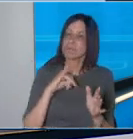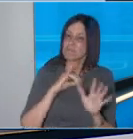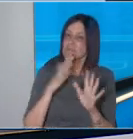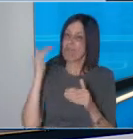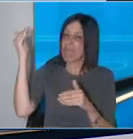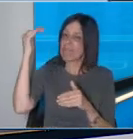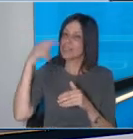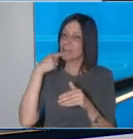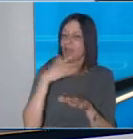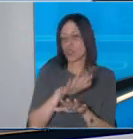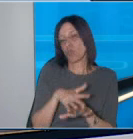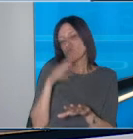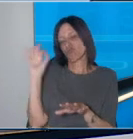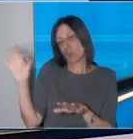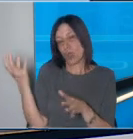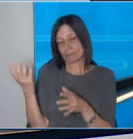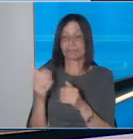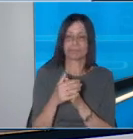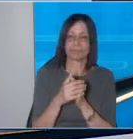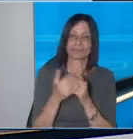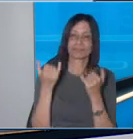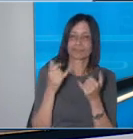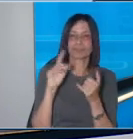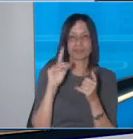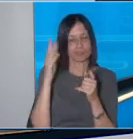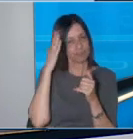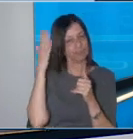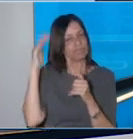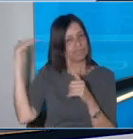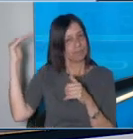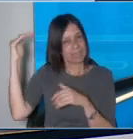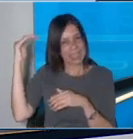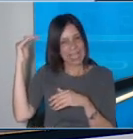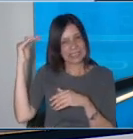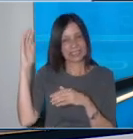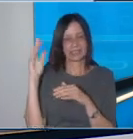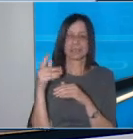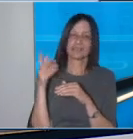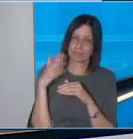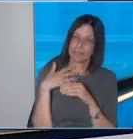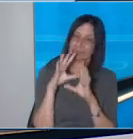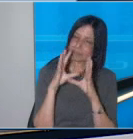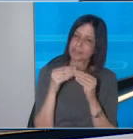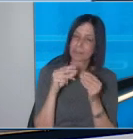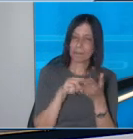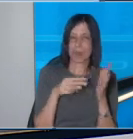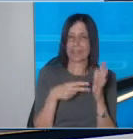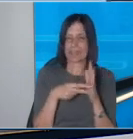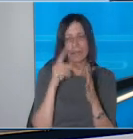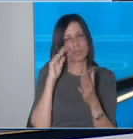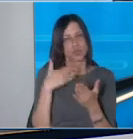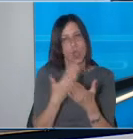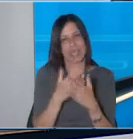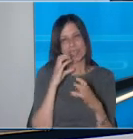אומר, בתחושות שלו. טוב, אז עכשיו מי שאחד שמכיר גם את בני גנץ, דרך אגב, לא רע. ובכלל פוליטיקאים. יועץ